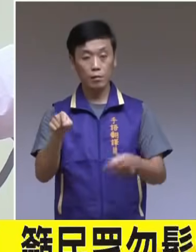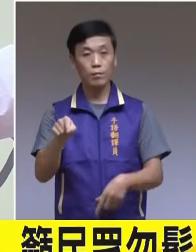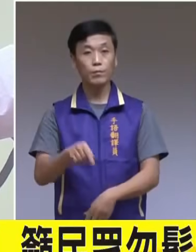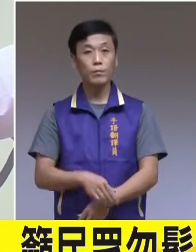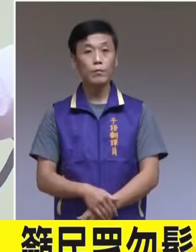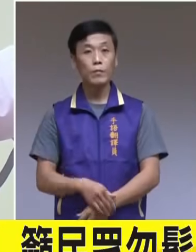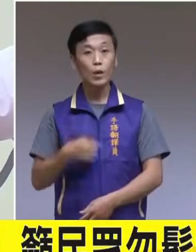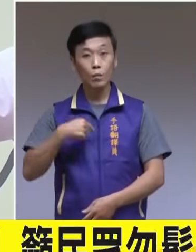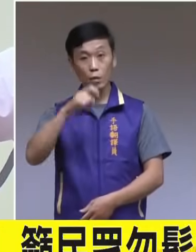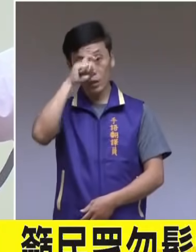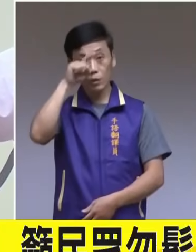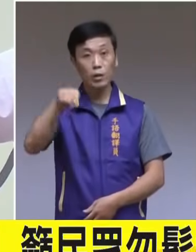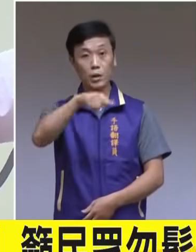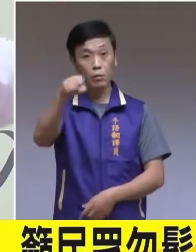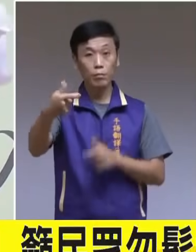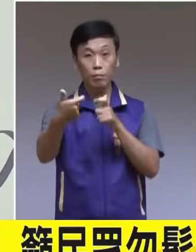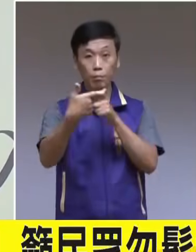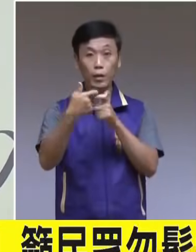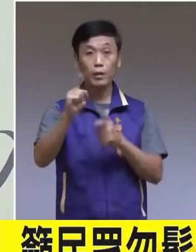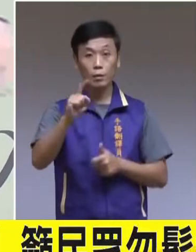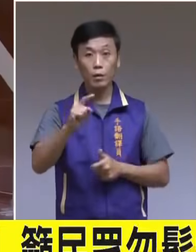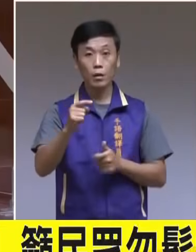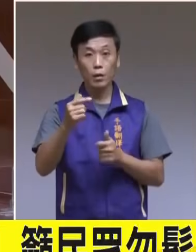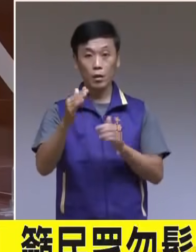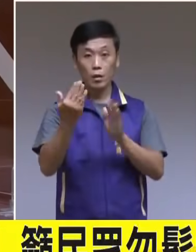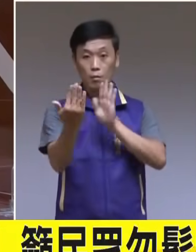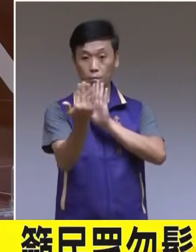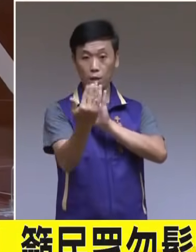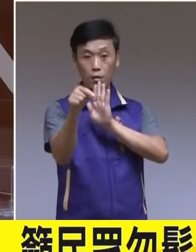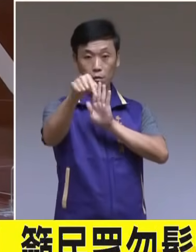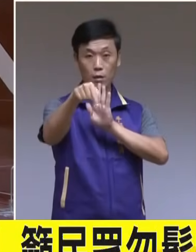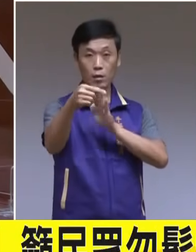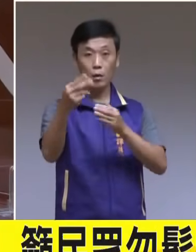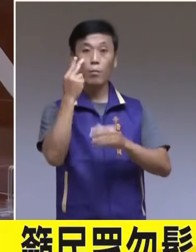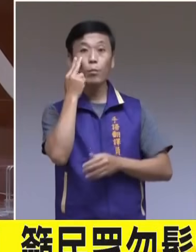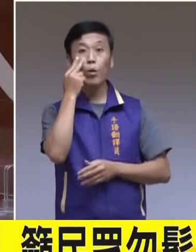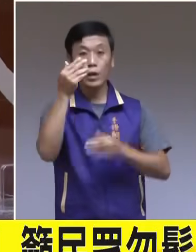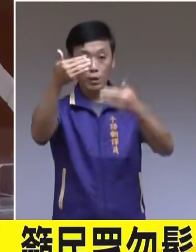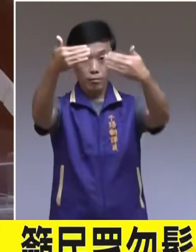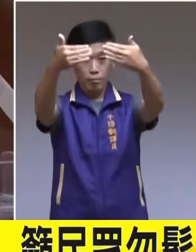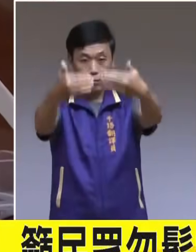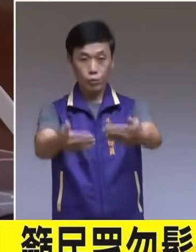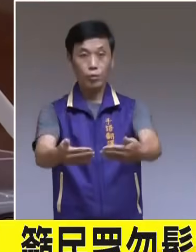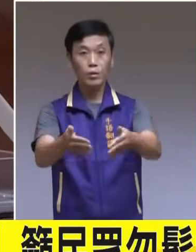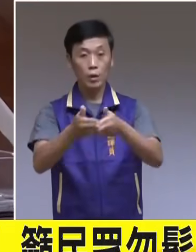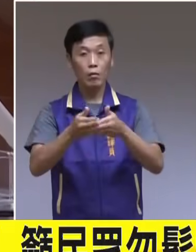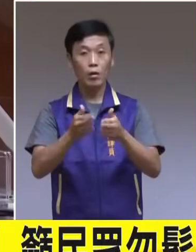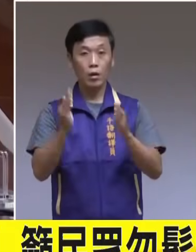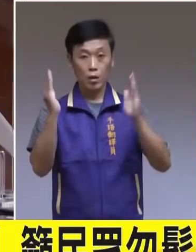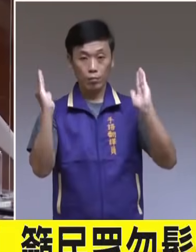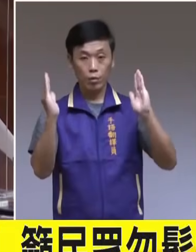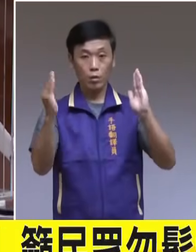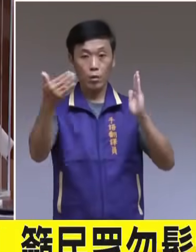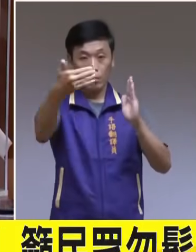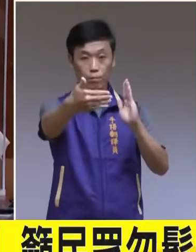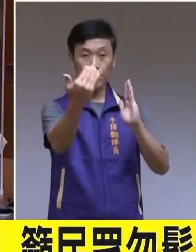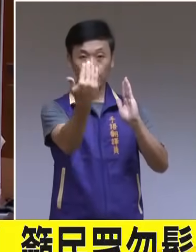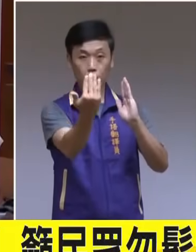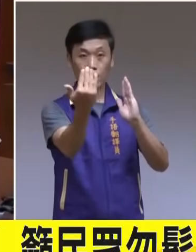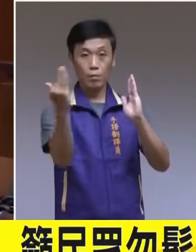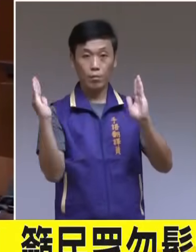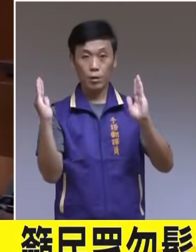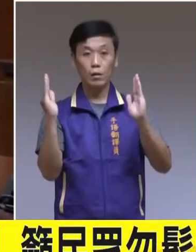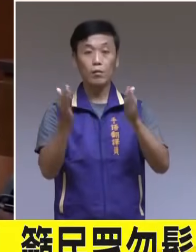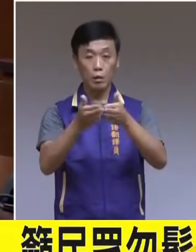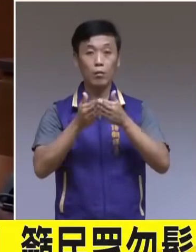会拜托大家能够配合，就是前面再有一面隔板，就是所谓的三面式或者么字型的隔